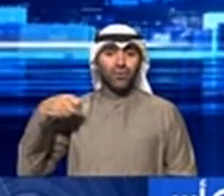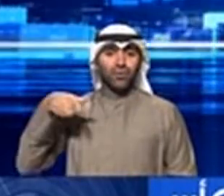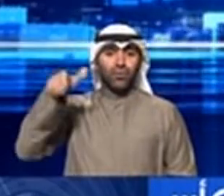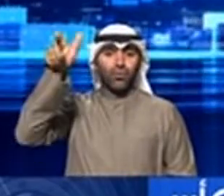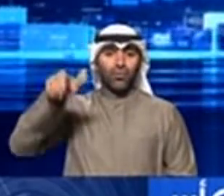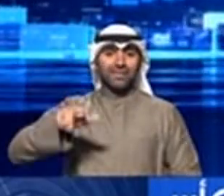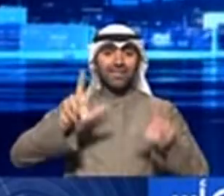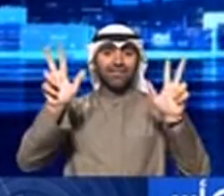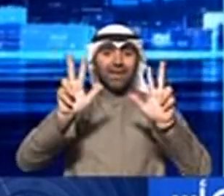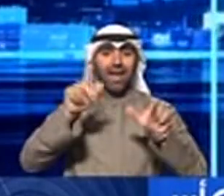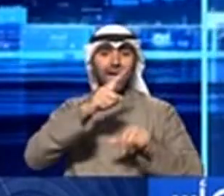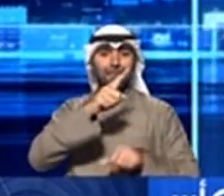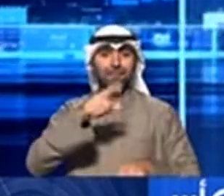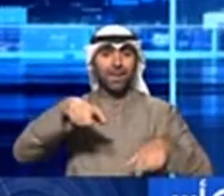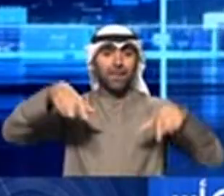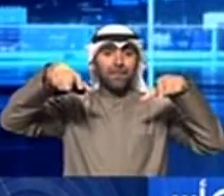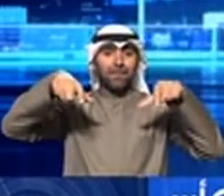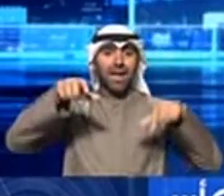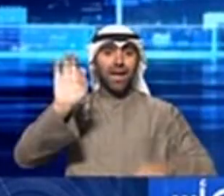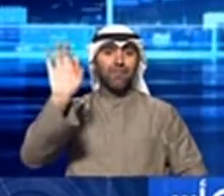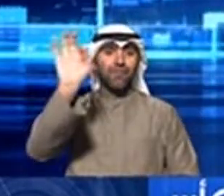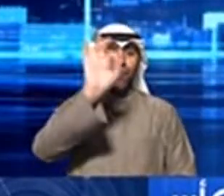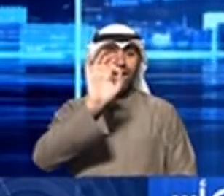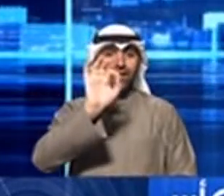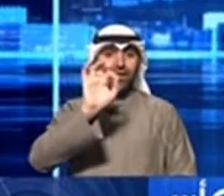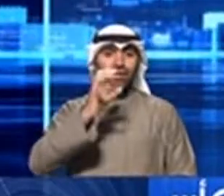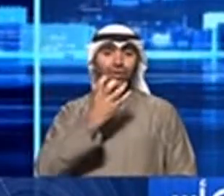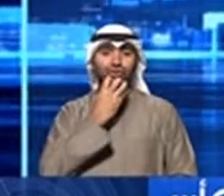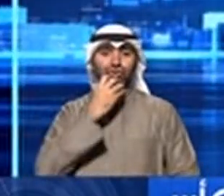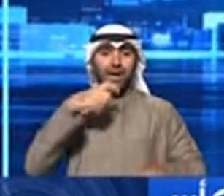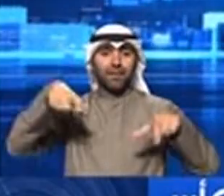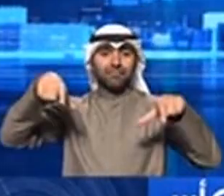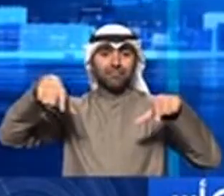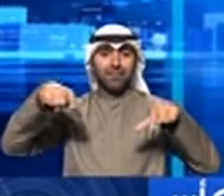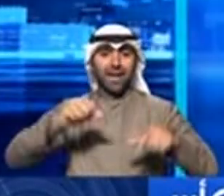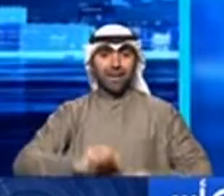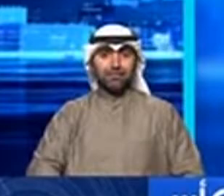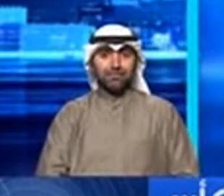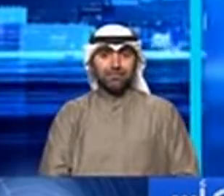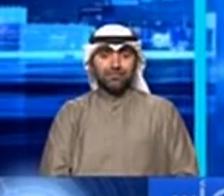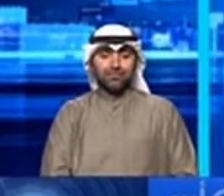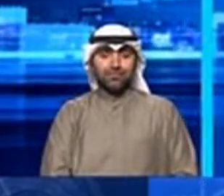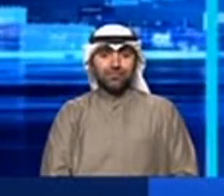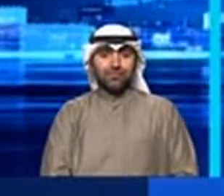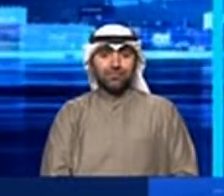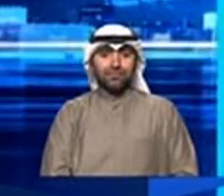7 مساء اليوم الثلاثاء على استاد جابر الأحمد الدولي.